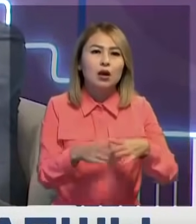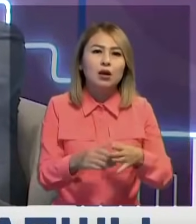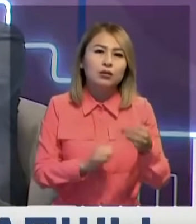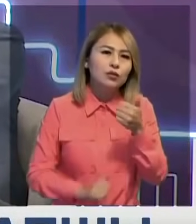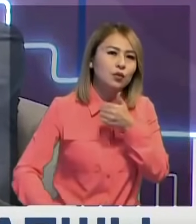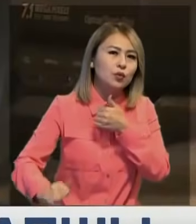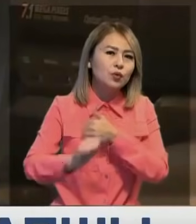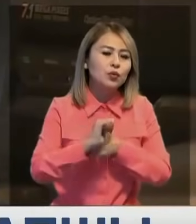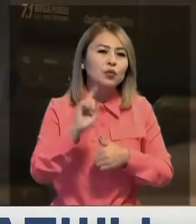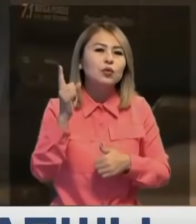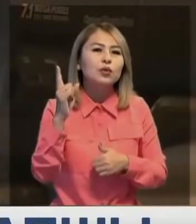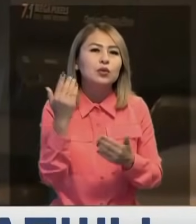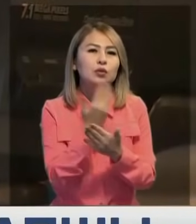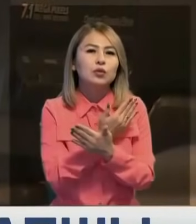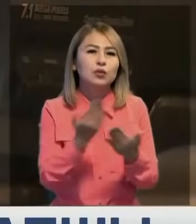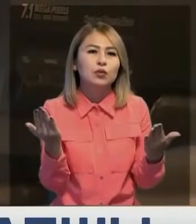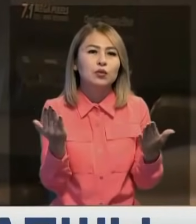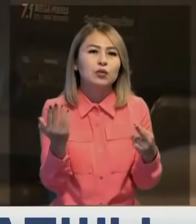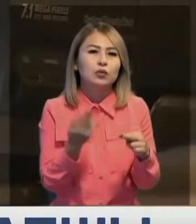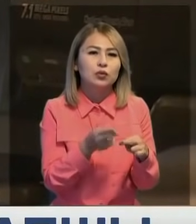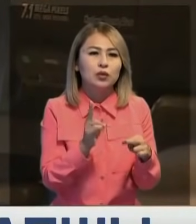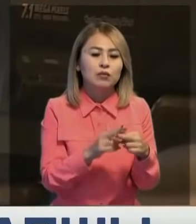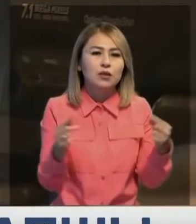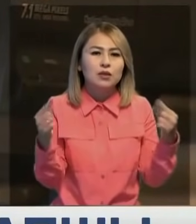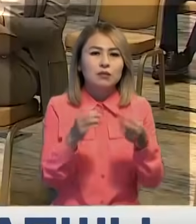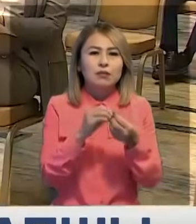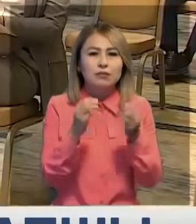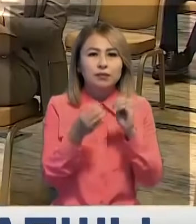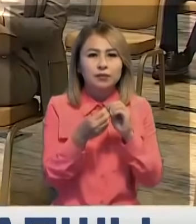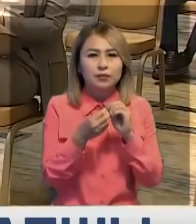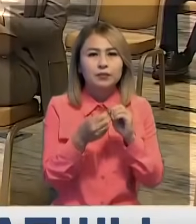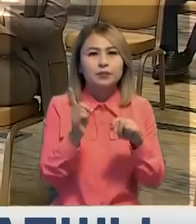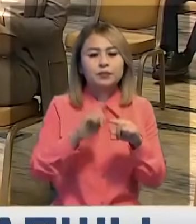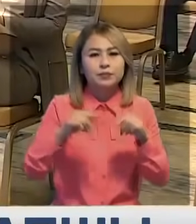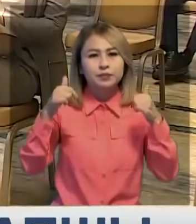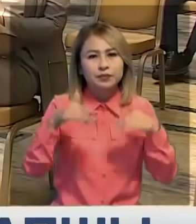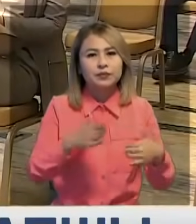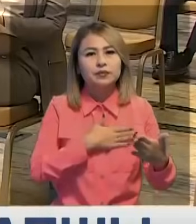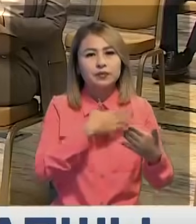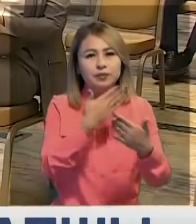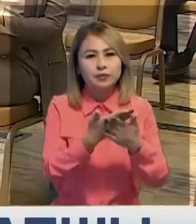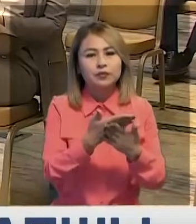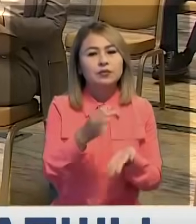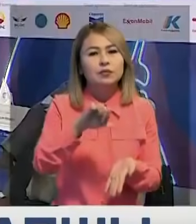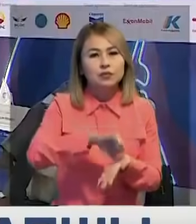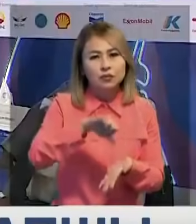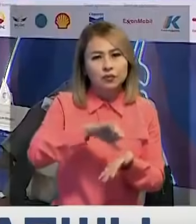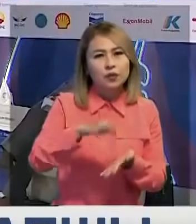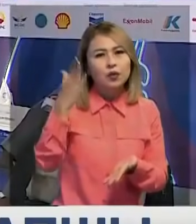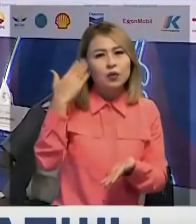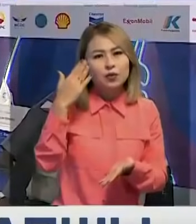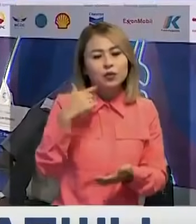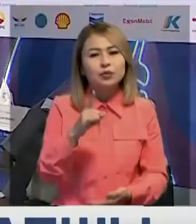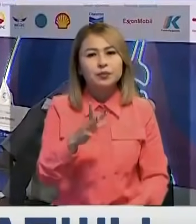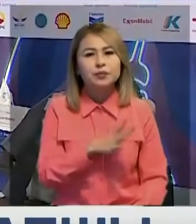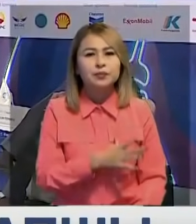рөлі арта түскені рас, өйткені олар туындаған мәселені жеделдетіп шешуге атсалысып, коммуникациялық